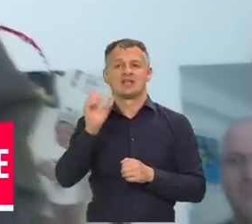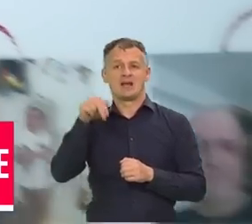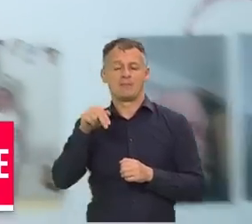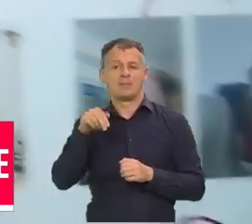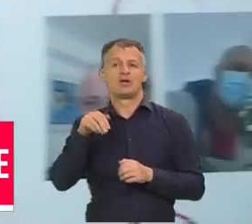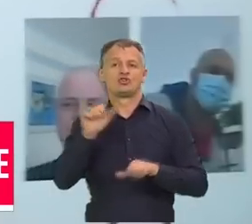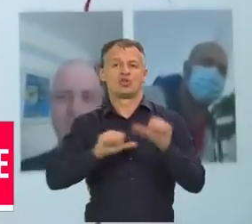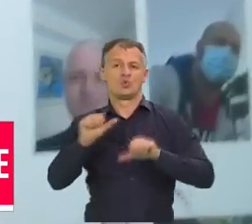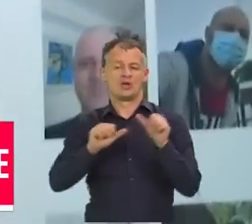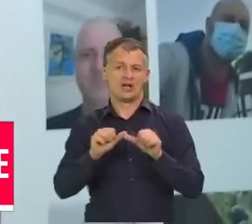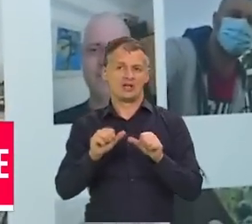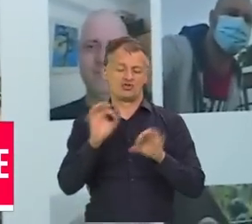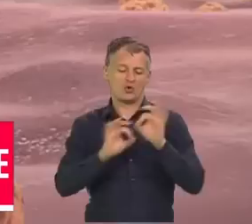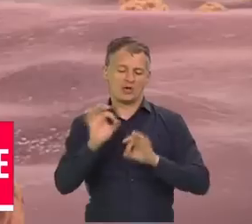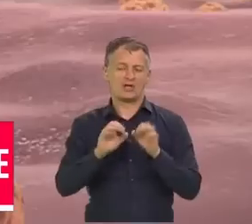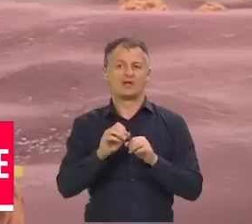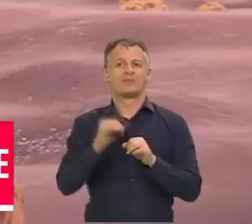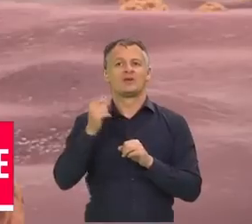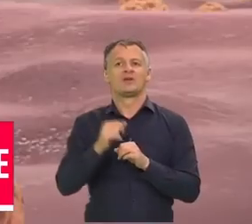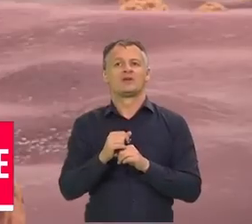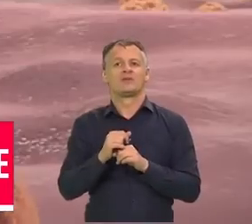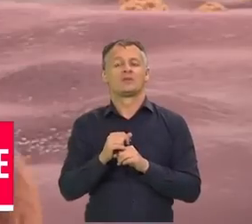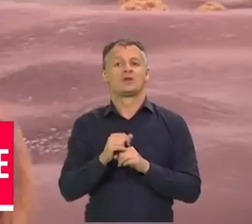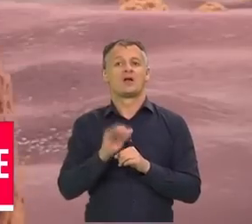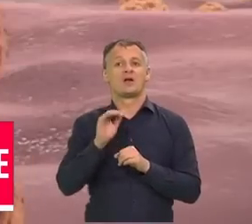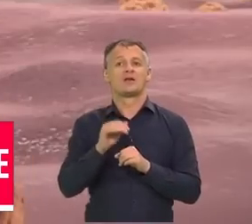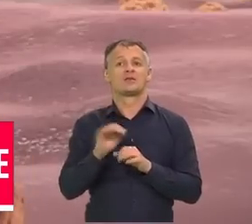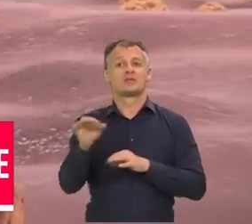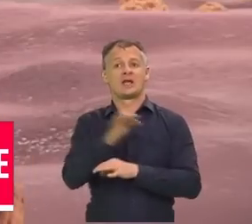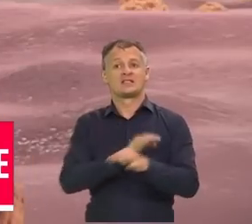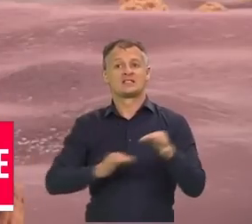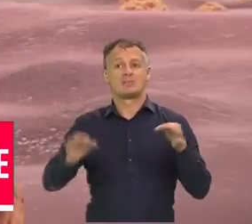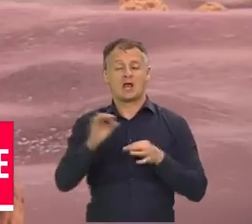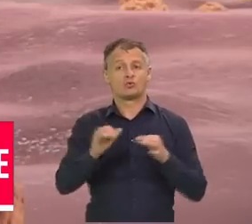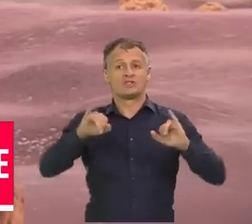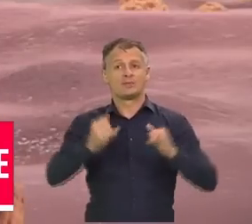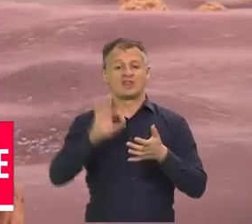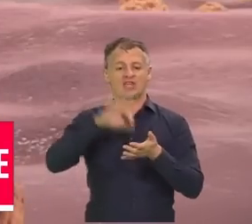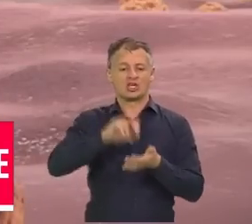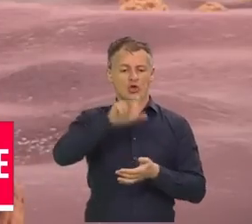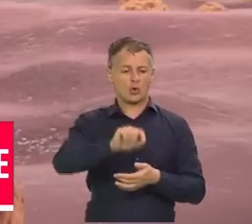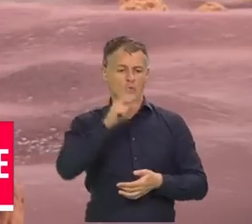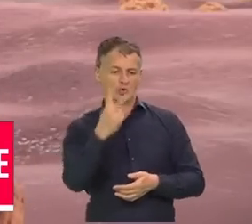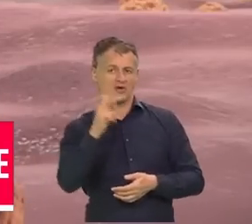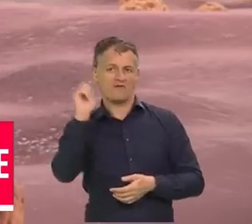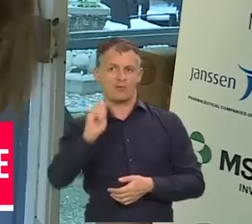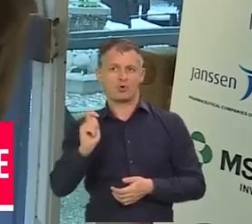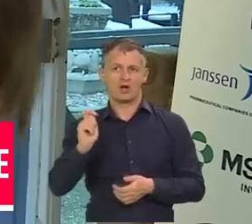vieți, înainte și după procedură. Transplantul a avut loc pe 22 februarie